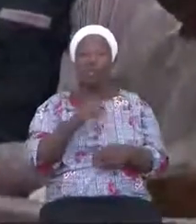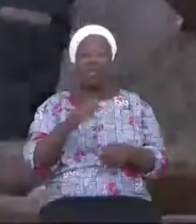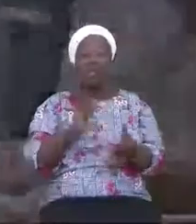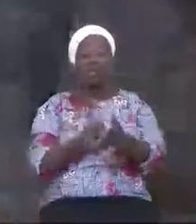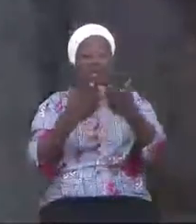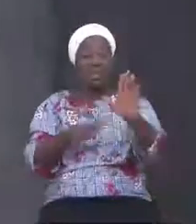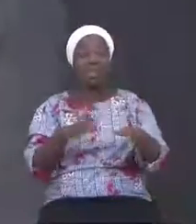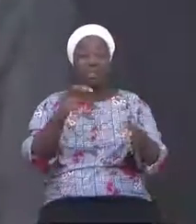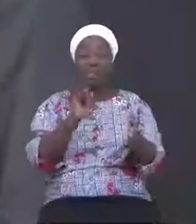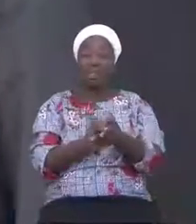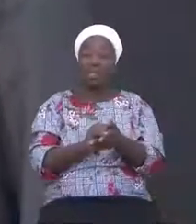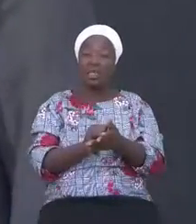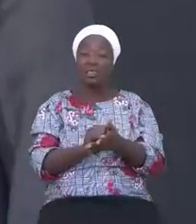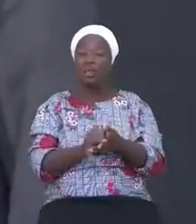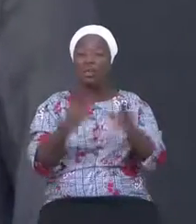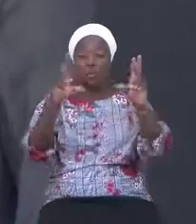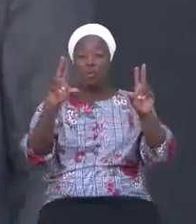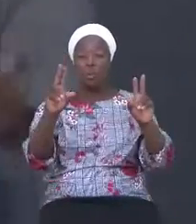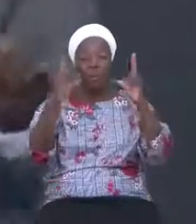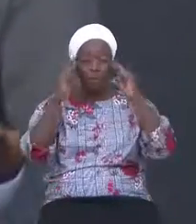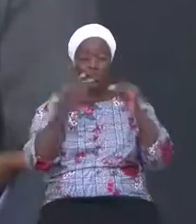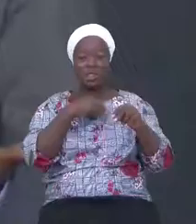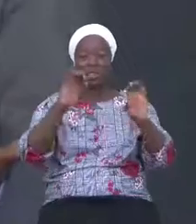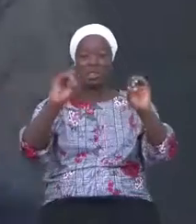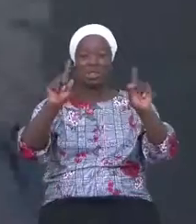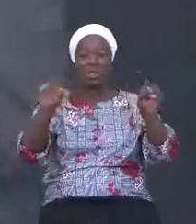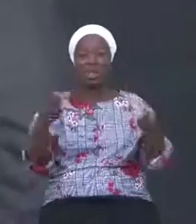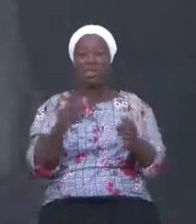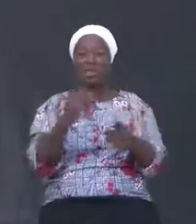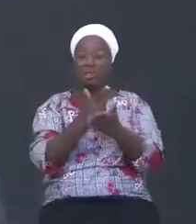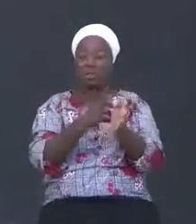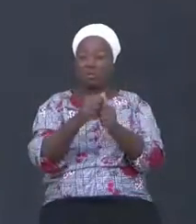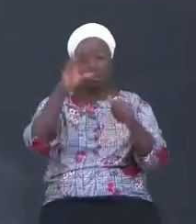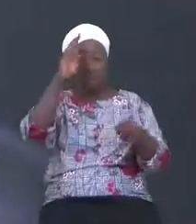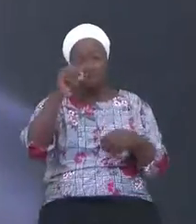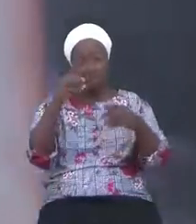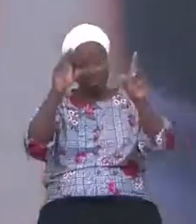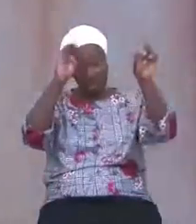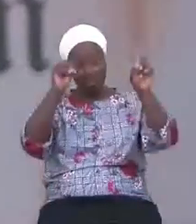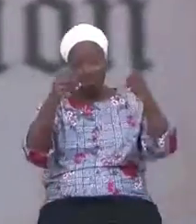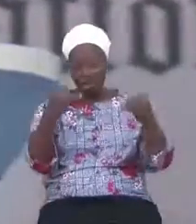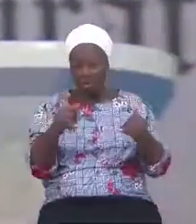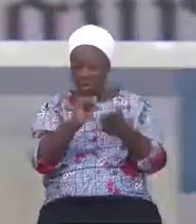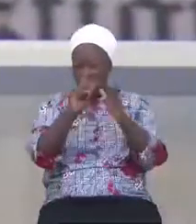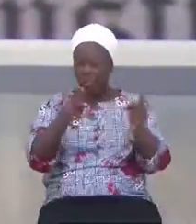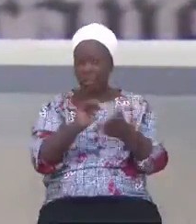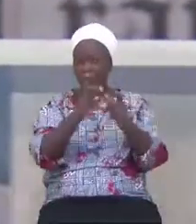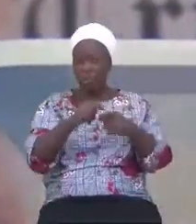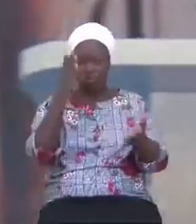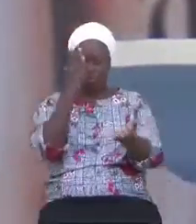Après la mort, la mort dont Élie et Moïse ont discuté, cette personne qui veut écouter ta